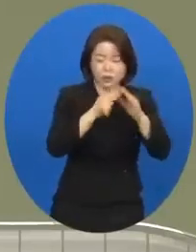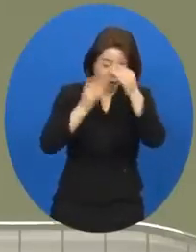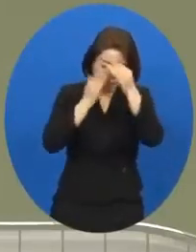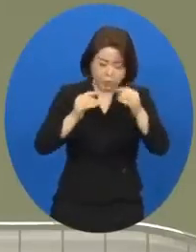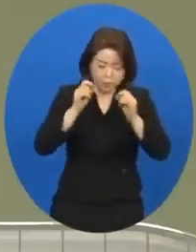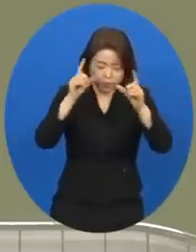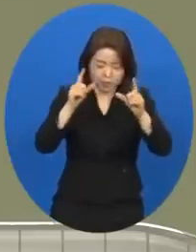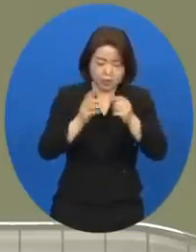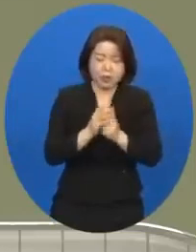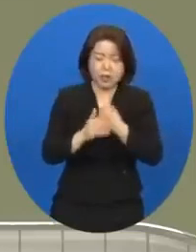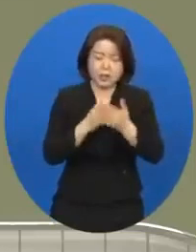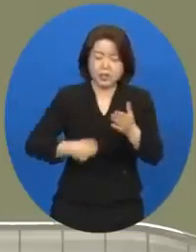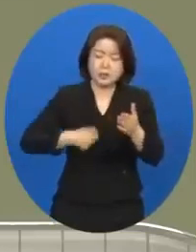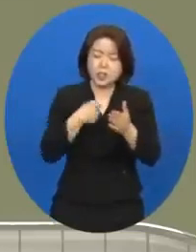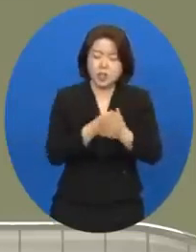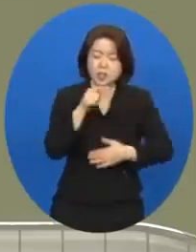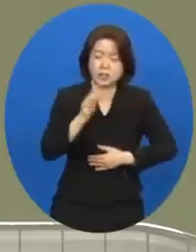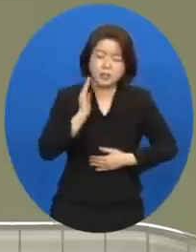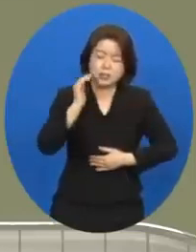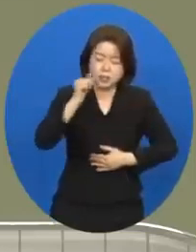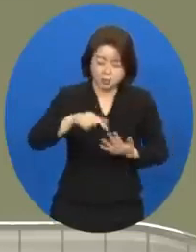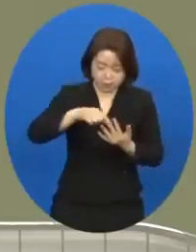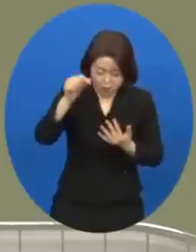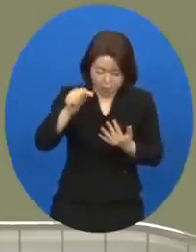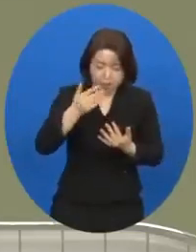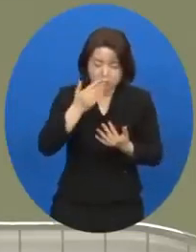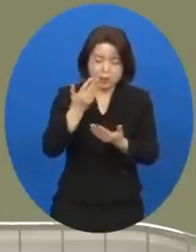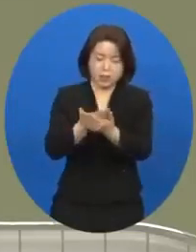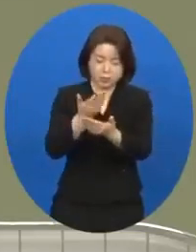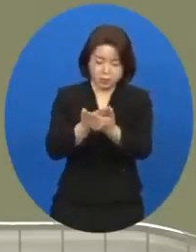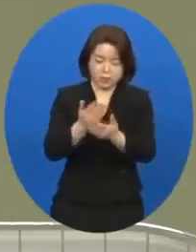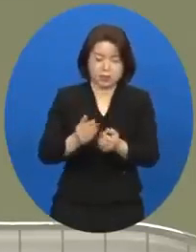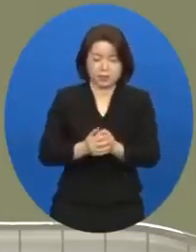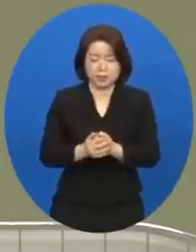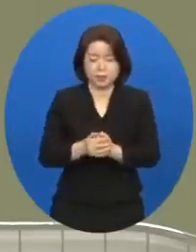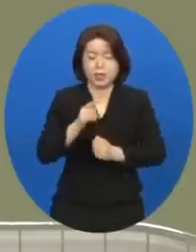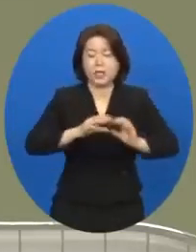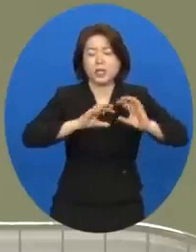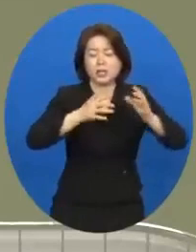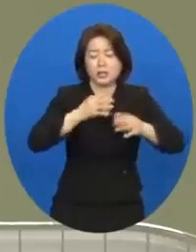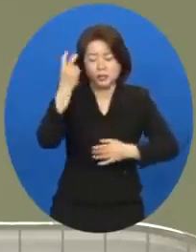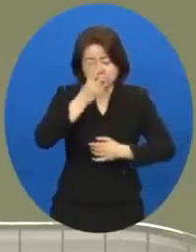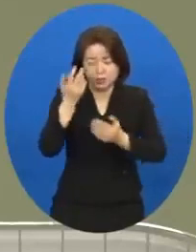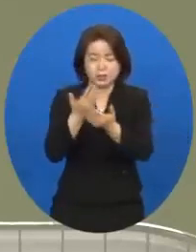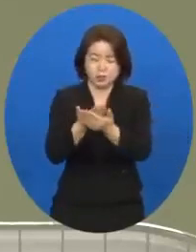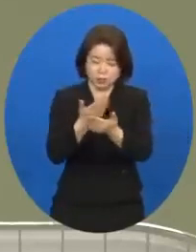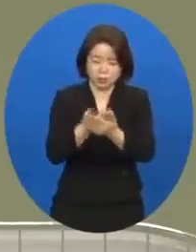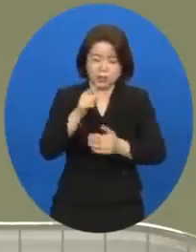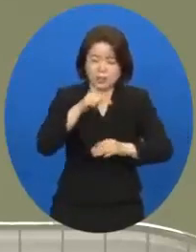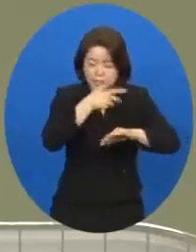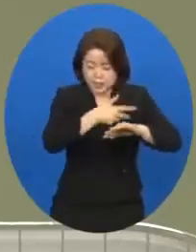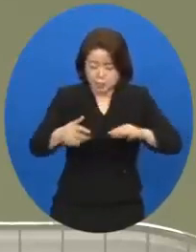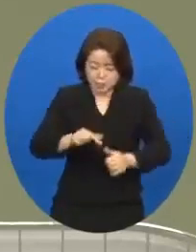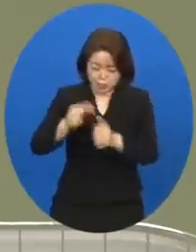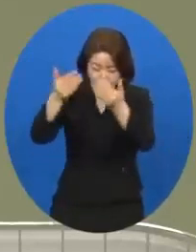하나님이 정한 그 대통령을 선출할 수 있게 하옵소서. 이 나라를 지키소서, 이